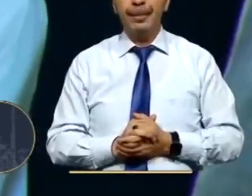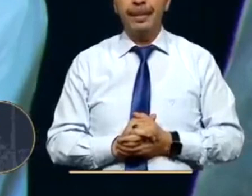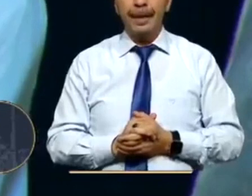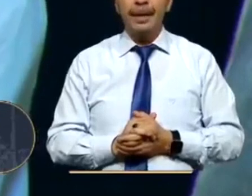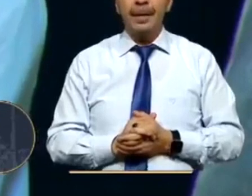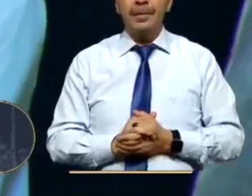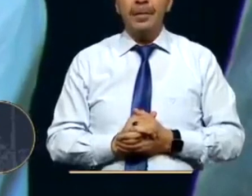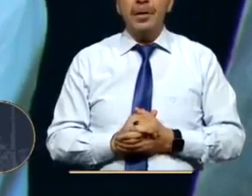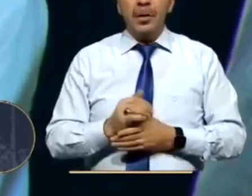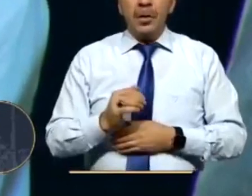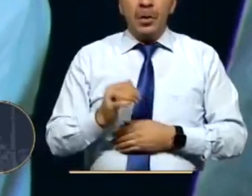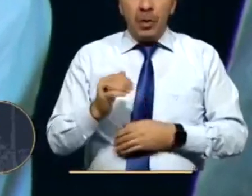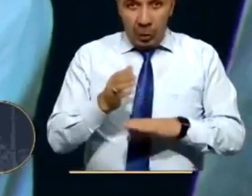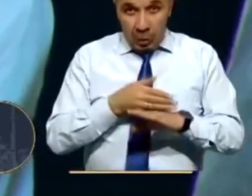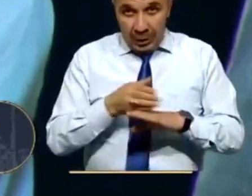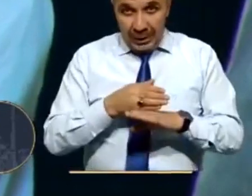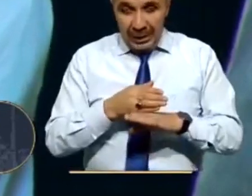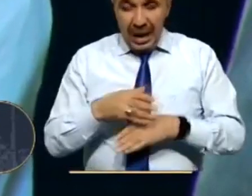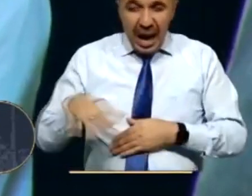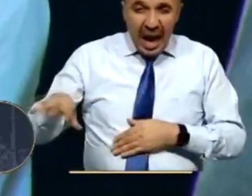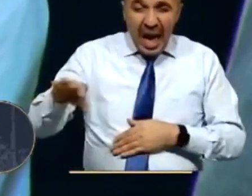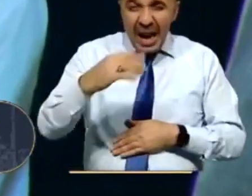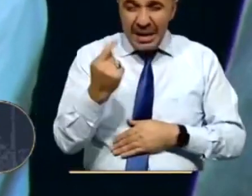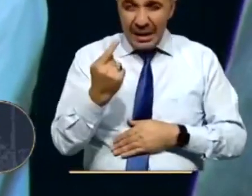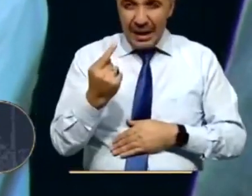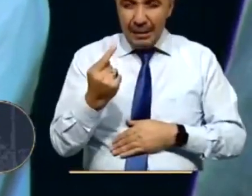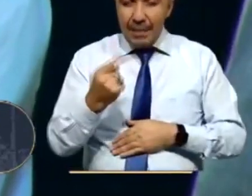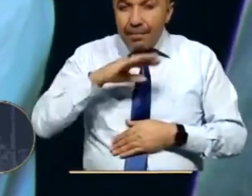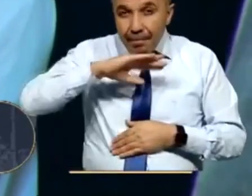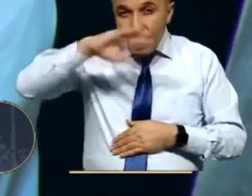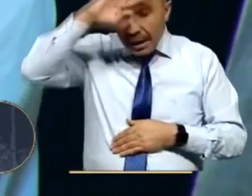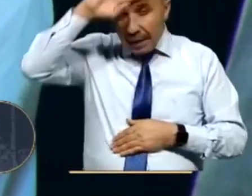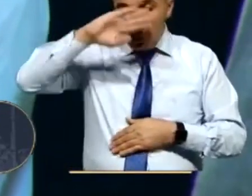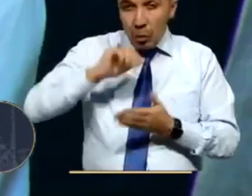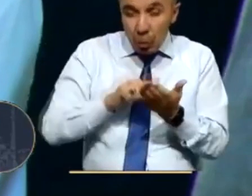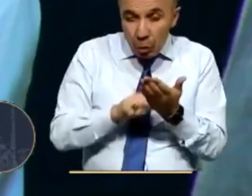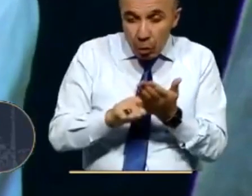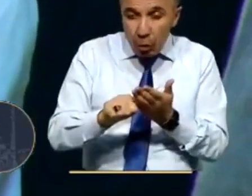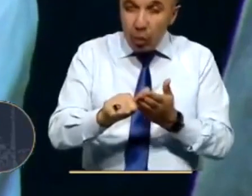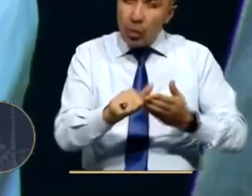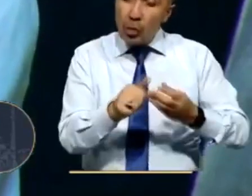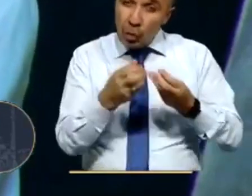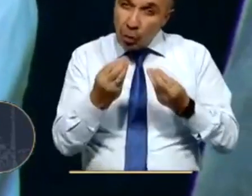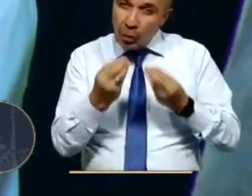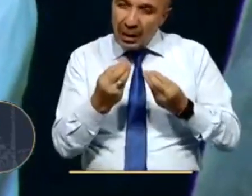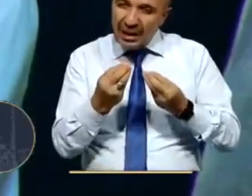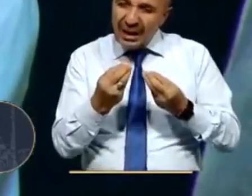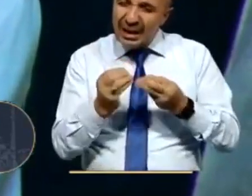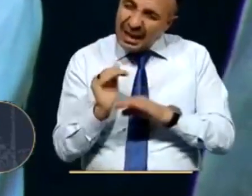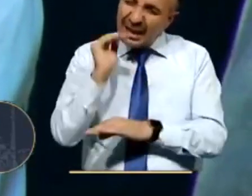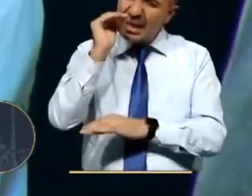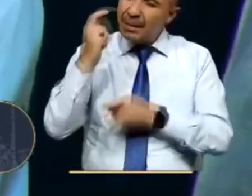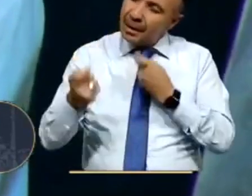Dolayısıyla her şeye rağmen bayramı tüm güzellikleriyle yaşamaya gayret etmeliyiz